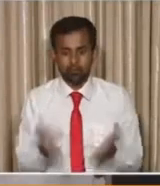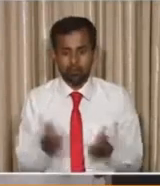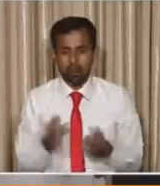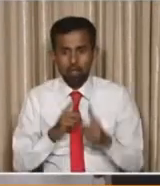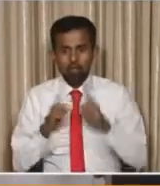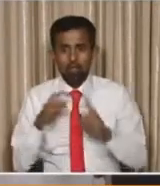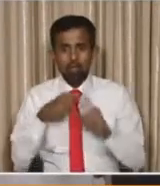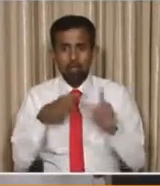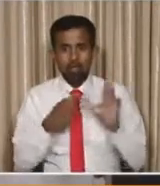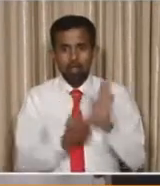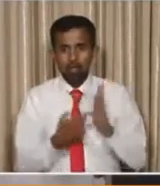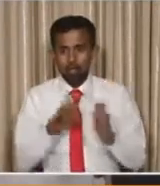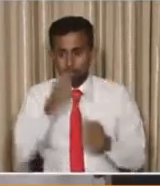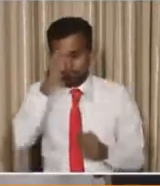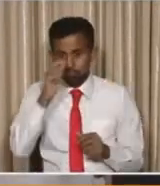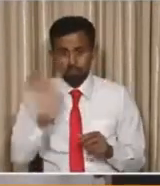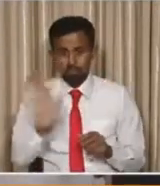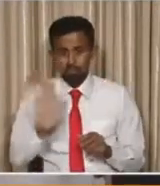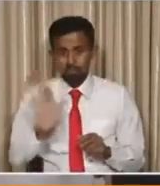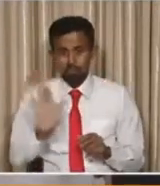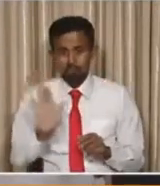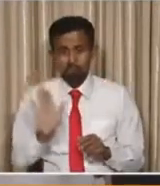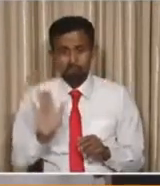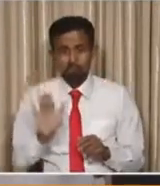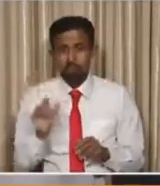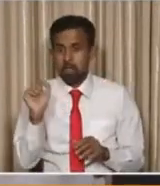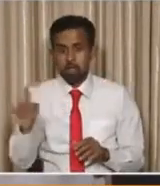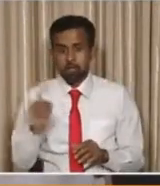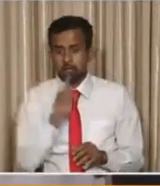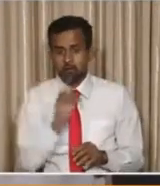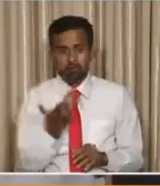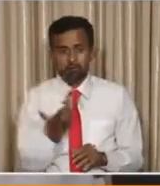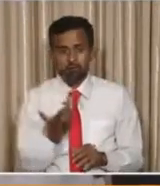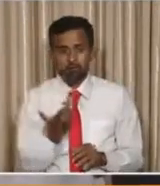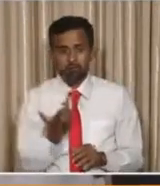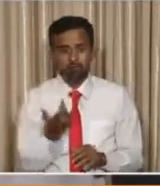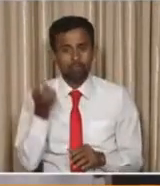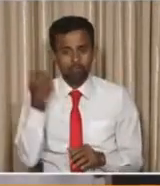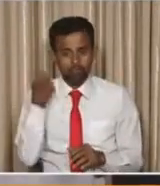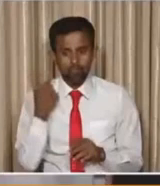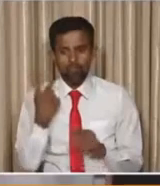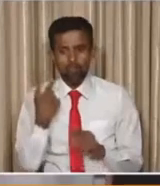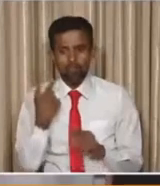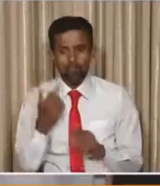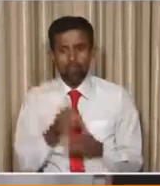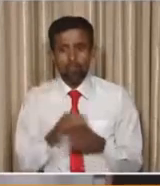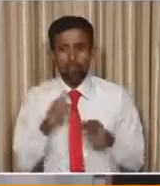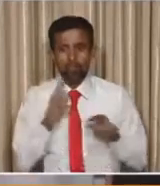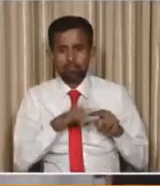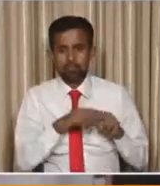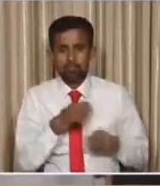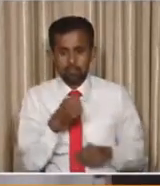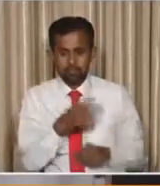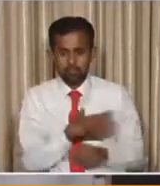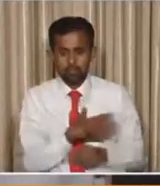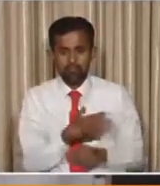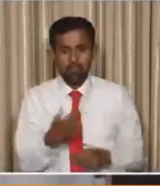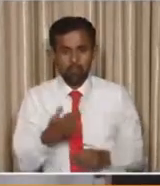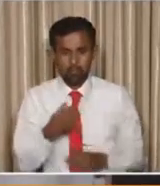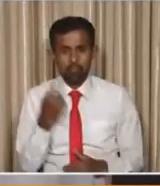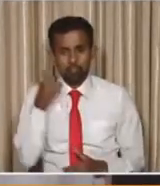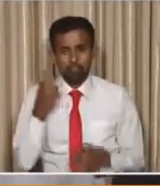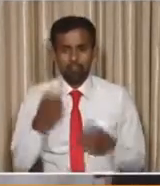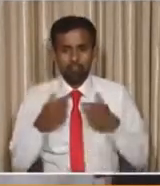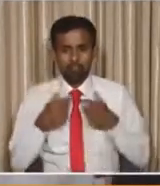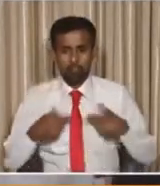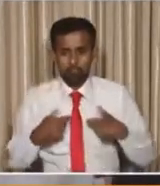කරුජල් ශ්‍රීමැතිතුමා ගැනවත් නෙමෙයි. ඒ කවුරු ගැනවත් කතා කරේ නැහැ. එදා අඟහරු මේ සිකුරාද වෙනකොට මම දන්නවා